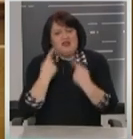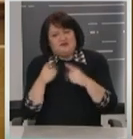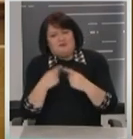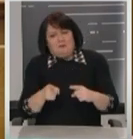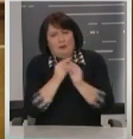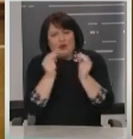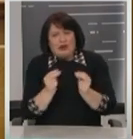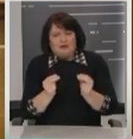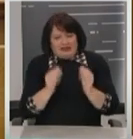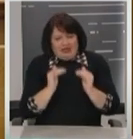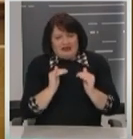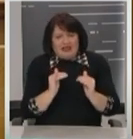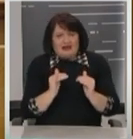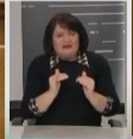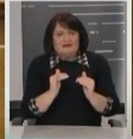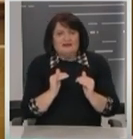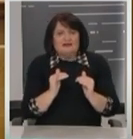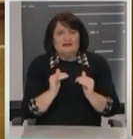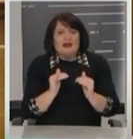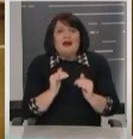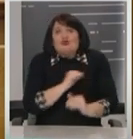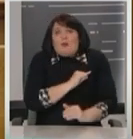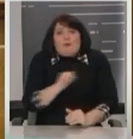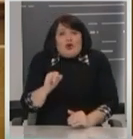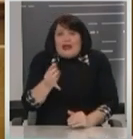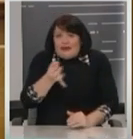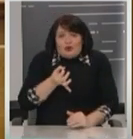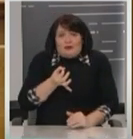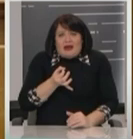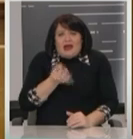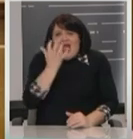Μόνο που αυτό δεν το έχει πει ποτέ ο Αϊνστάιν, κύριε Μητσοτάκη.